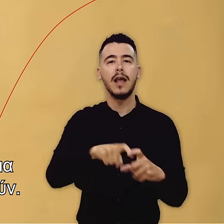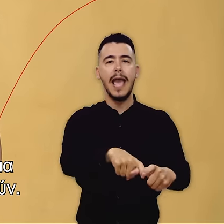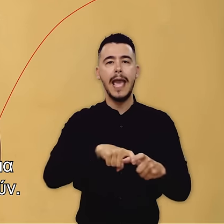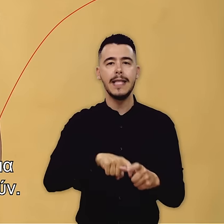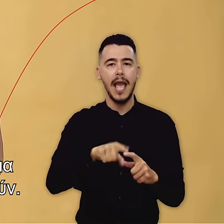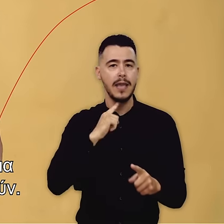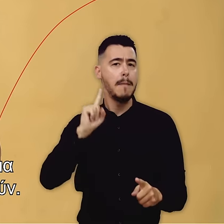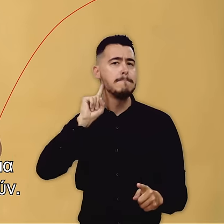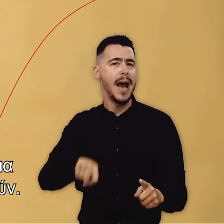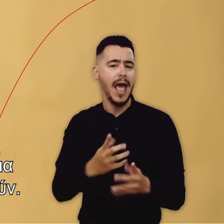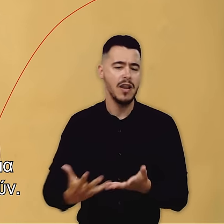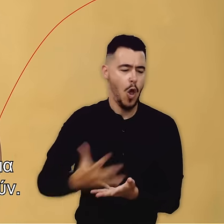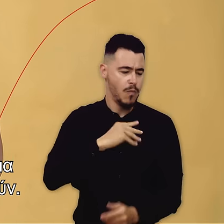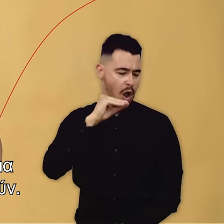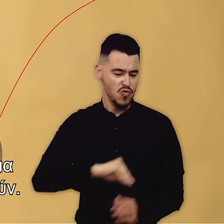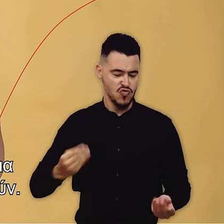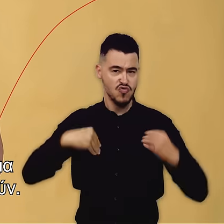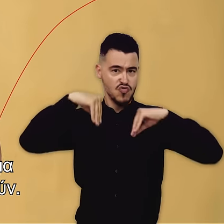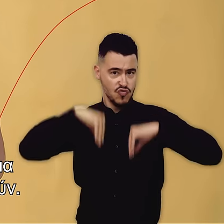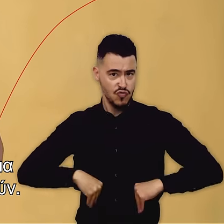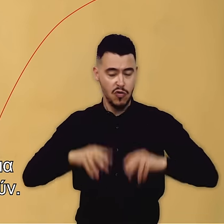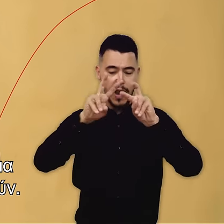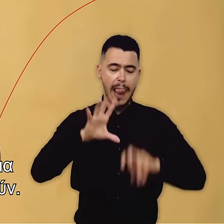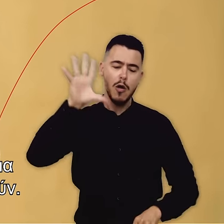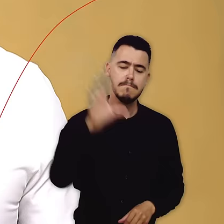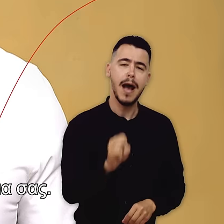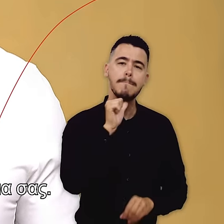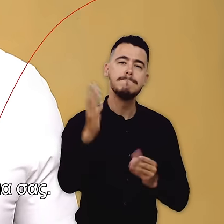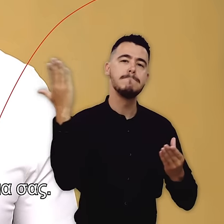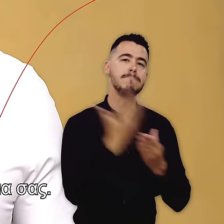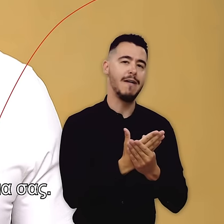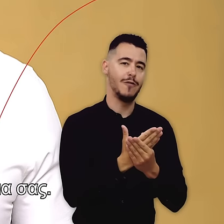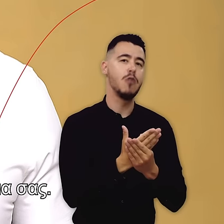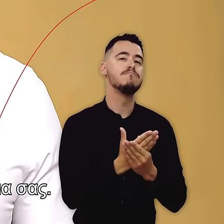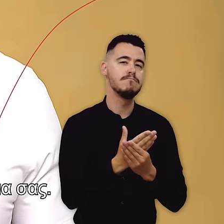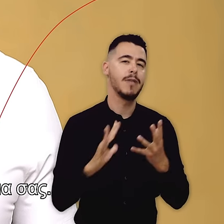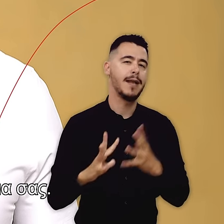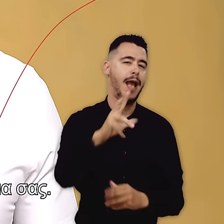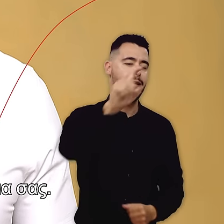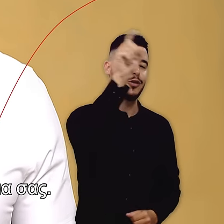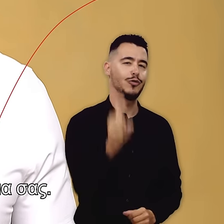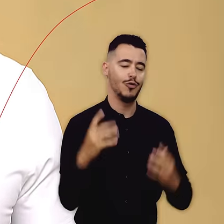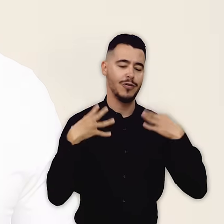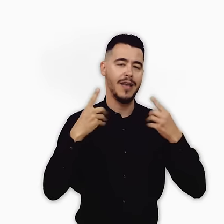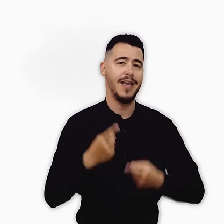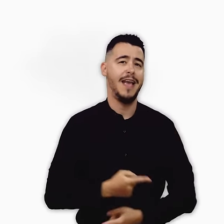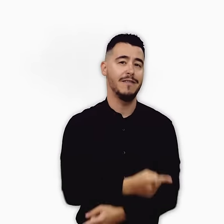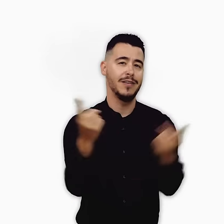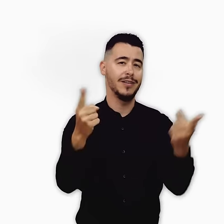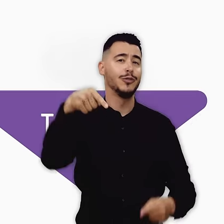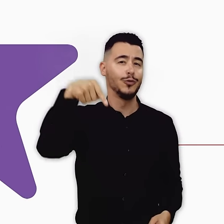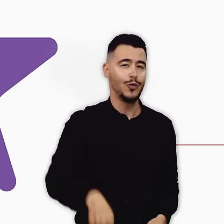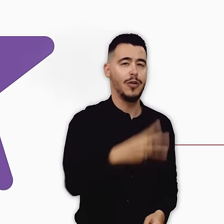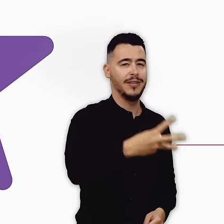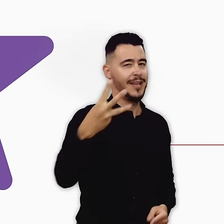ρα δημιουργεί ρεσίτ σορκεντερ ζωή είναι στα σς καλύτερη